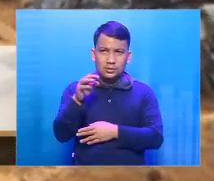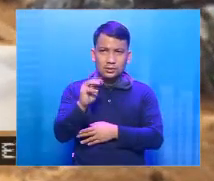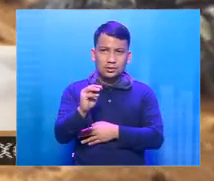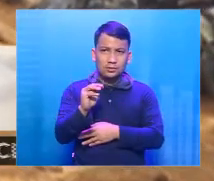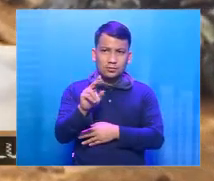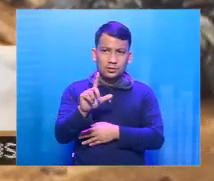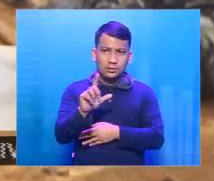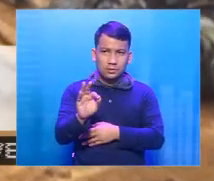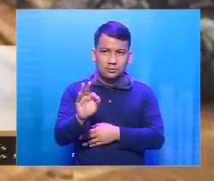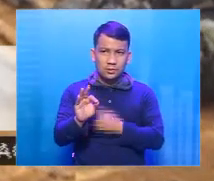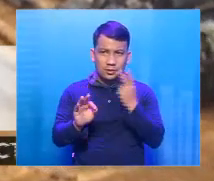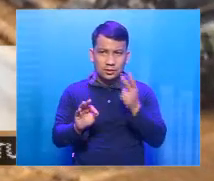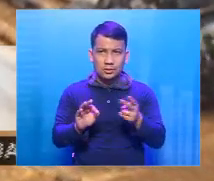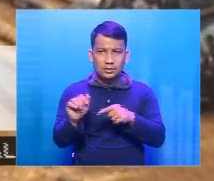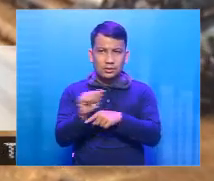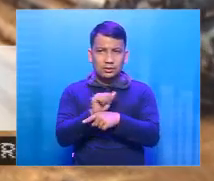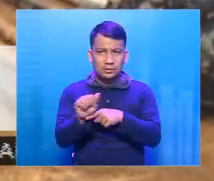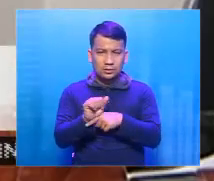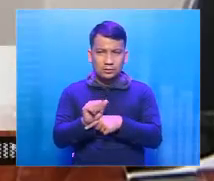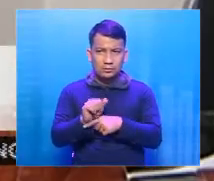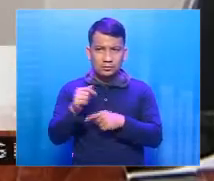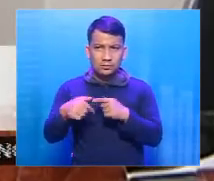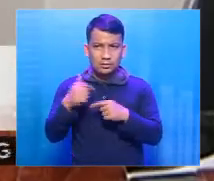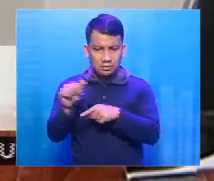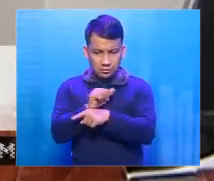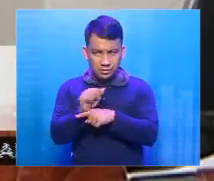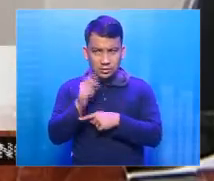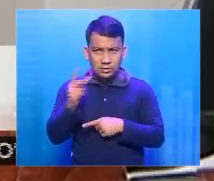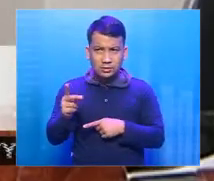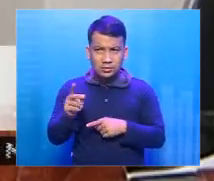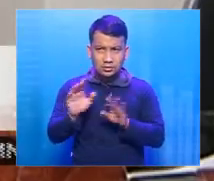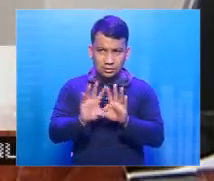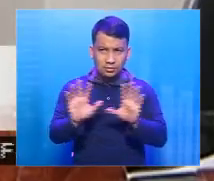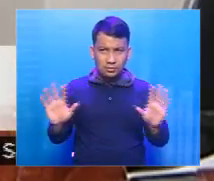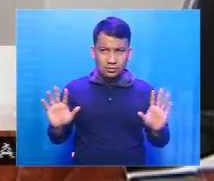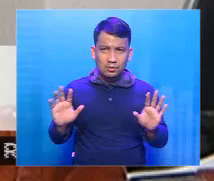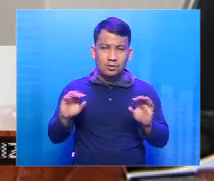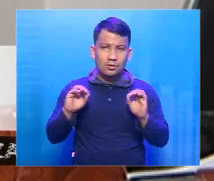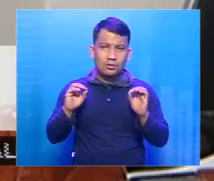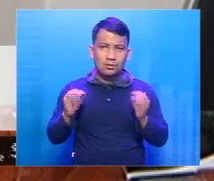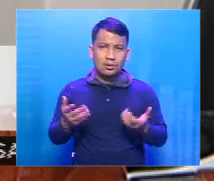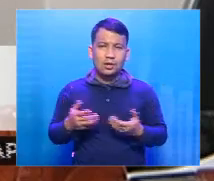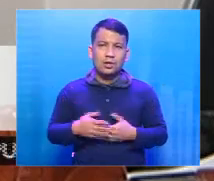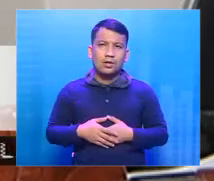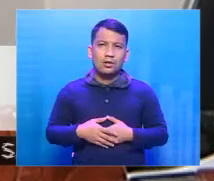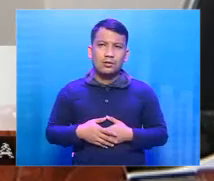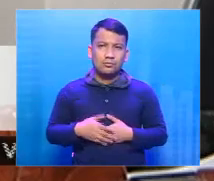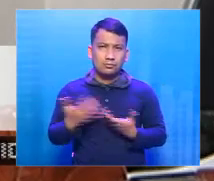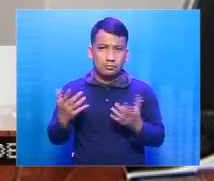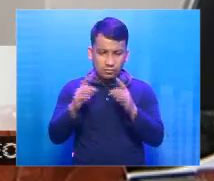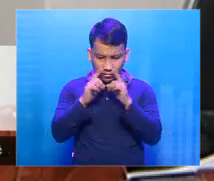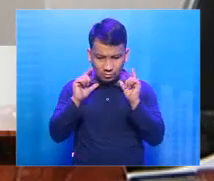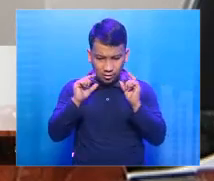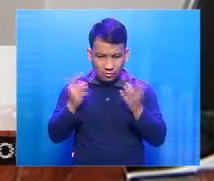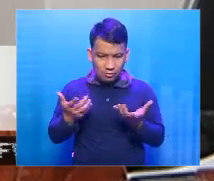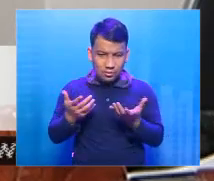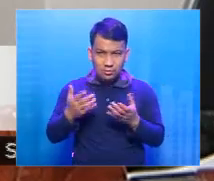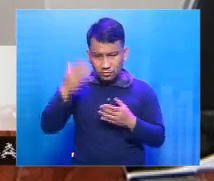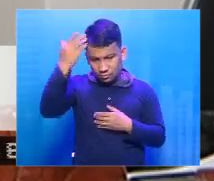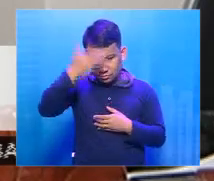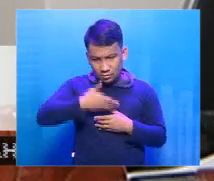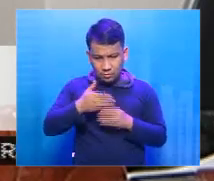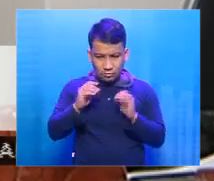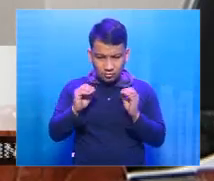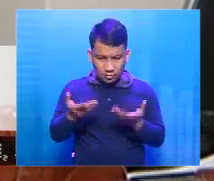Nung nadatnan namin sila, nagtitraining po sila. Naka-formation, mga walang mask, walang face